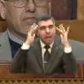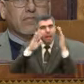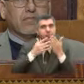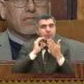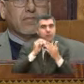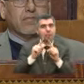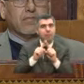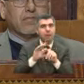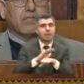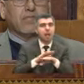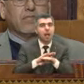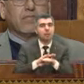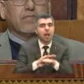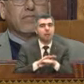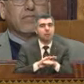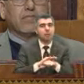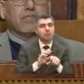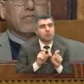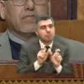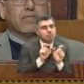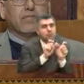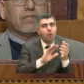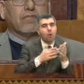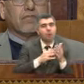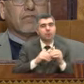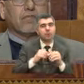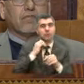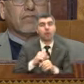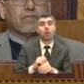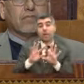الموجهة لمغاربة العالم، إلا أننا انطلاقا من تقارير مجلس أعلى